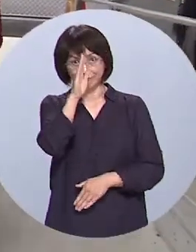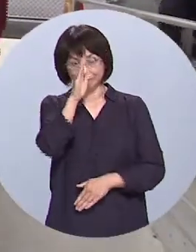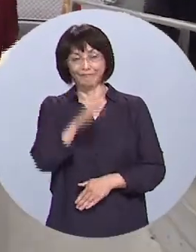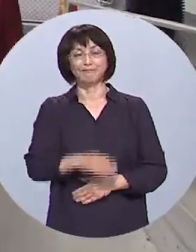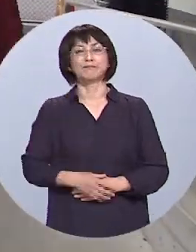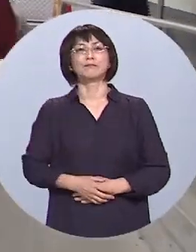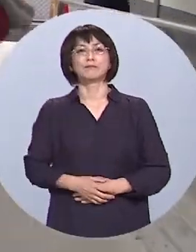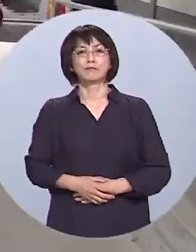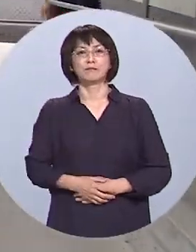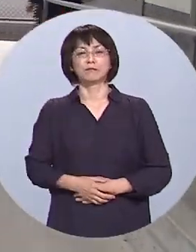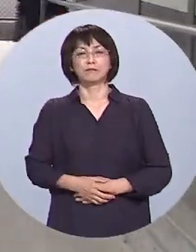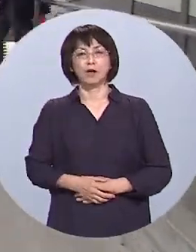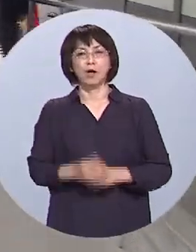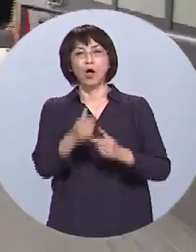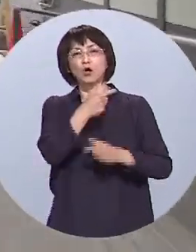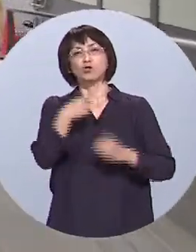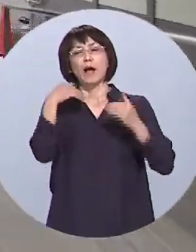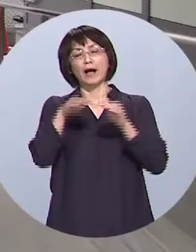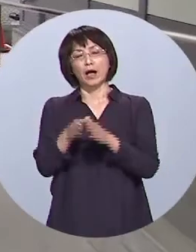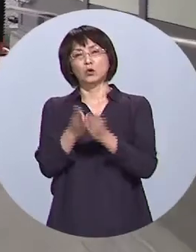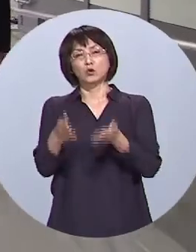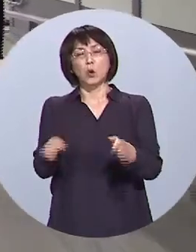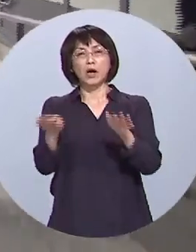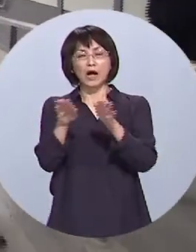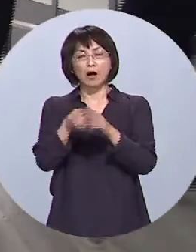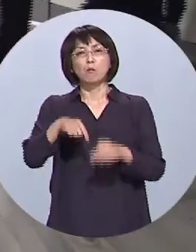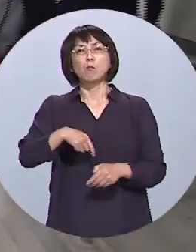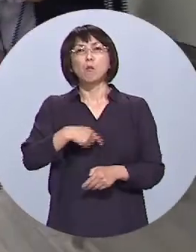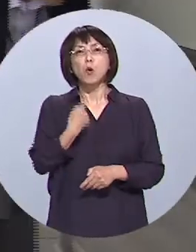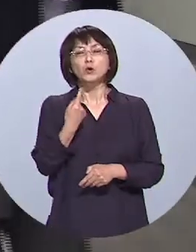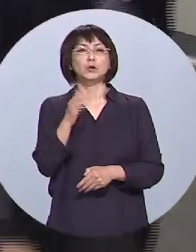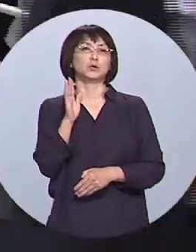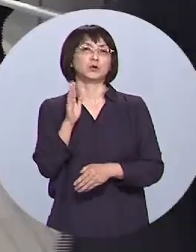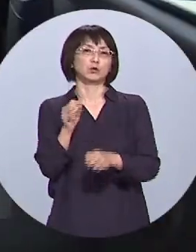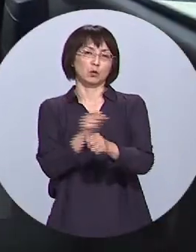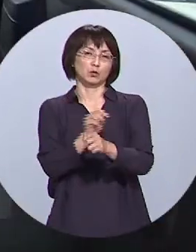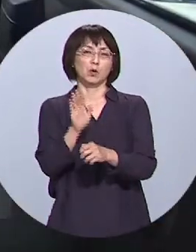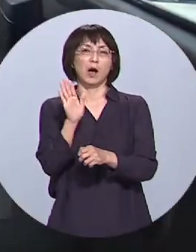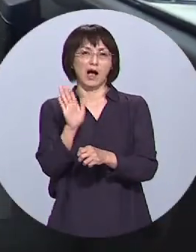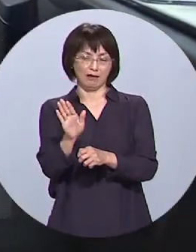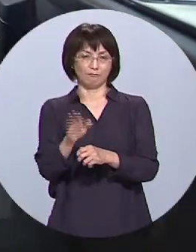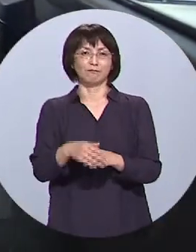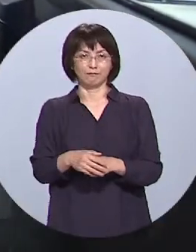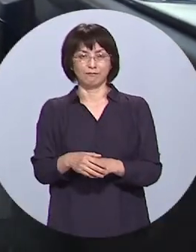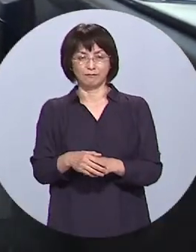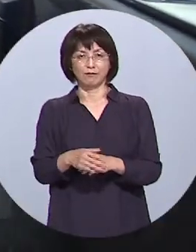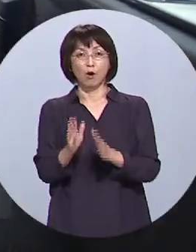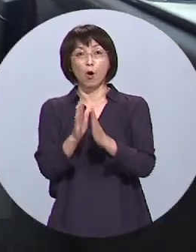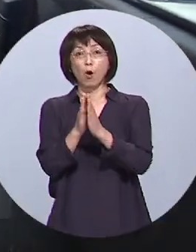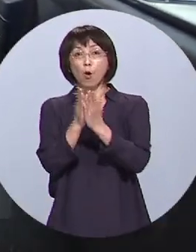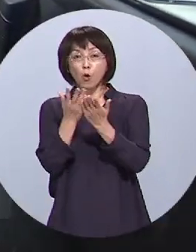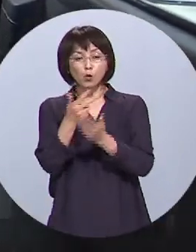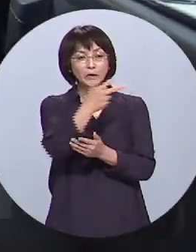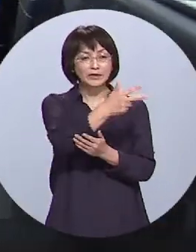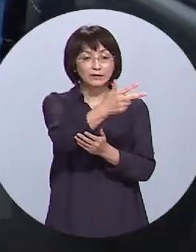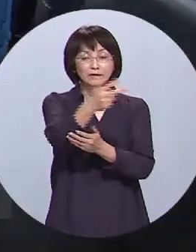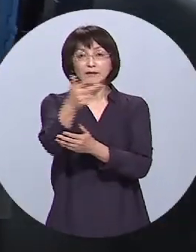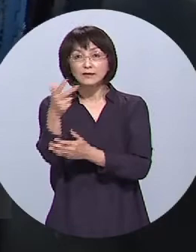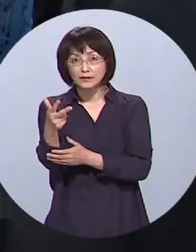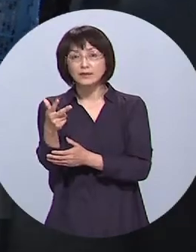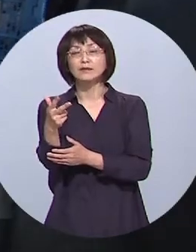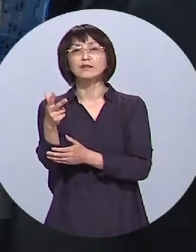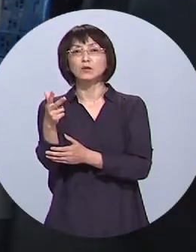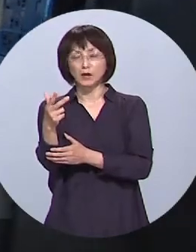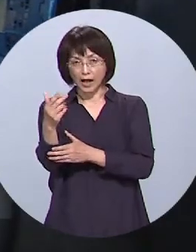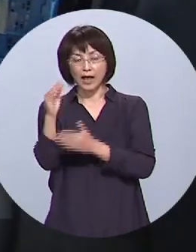熊谷図書館にはもう一つ特徴があります。こちらの車、一般の方から要望のあった本を市町村の図書館や